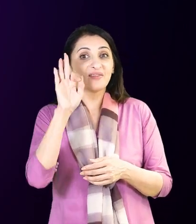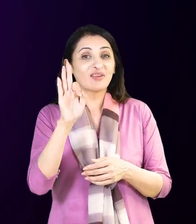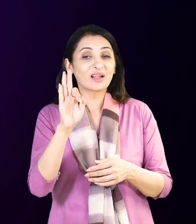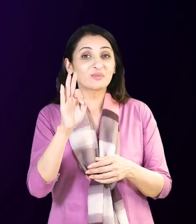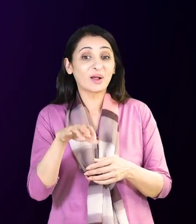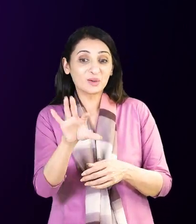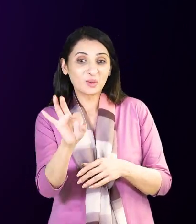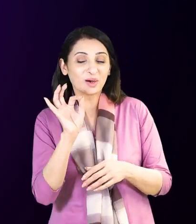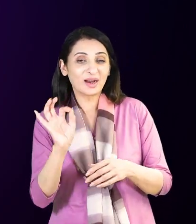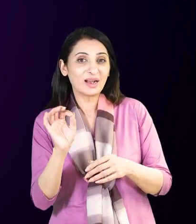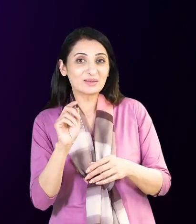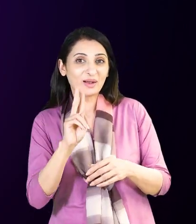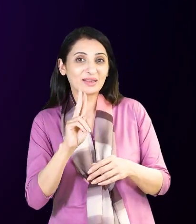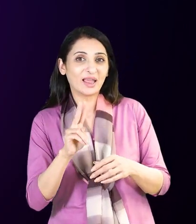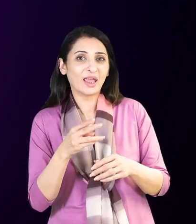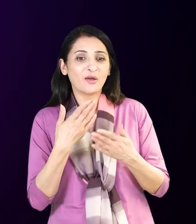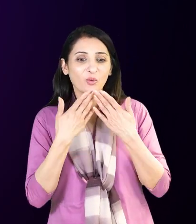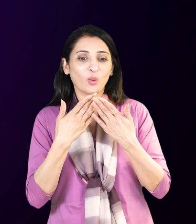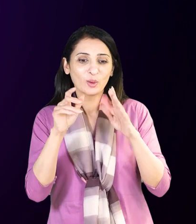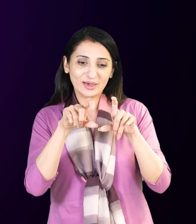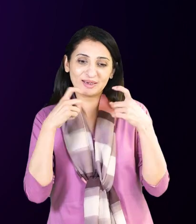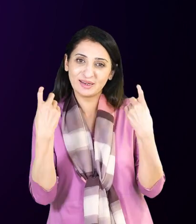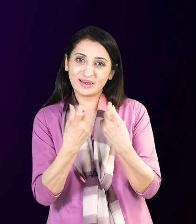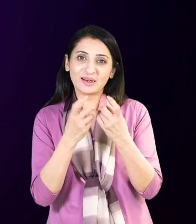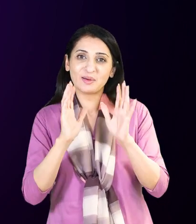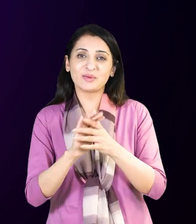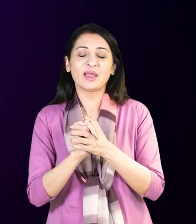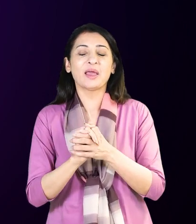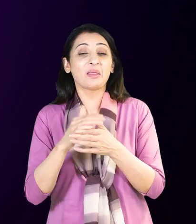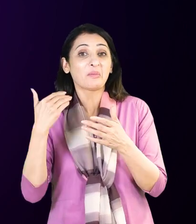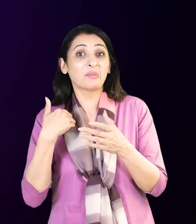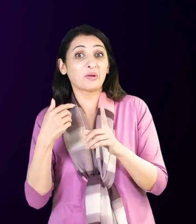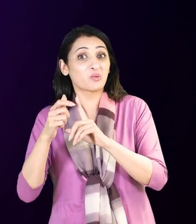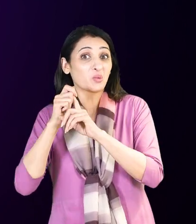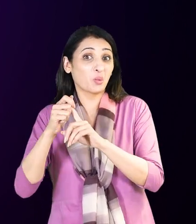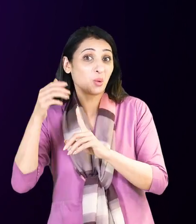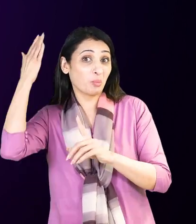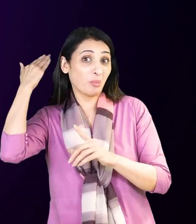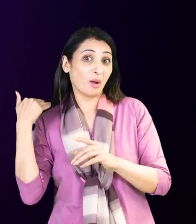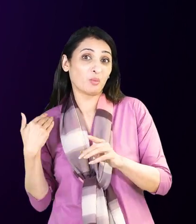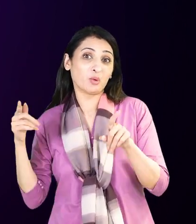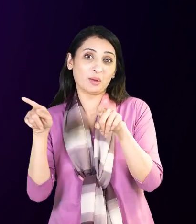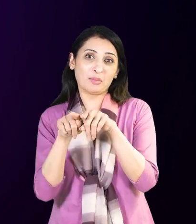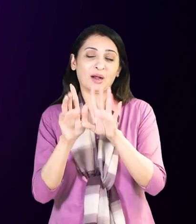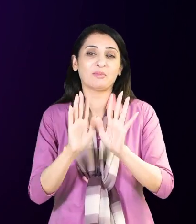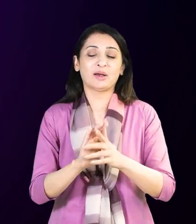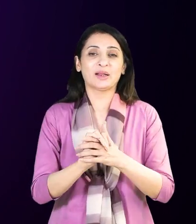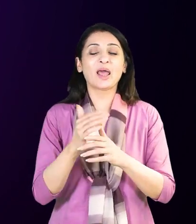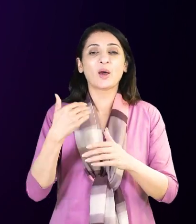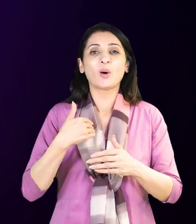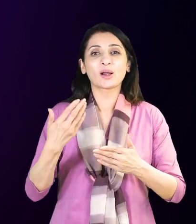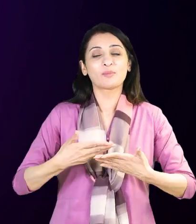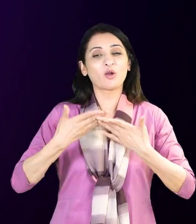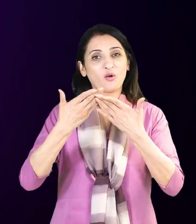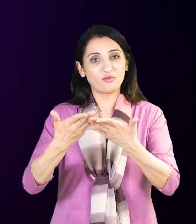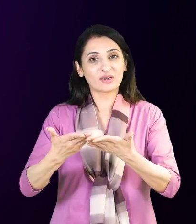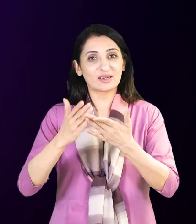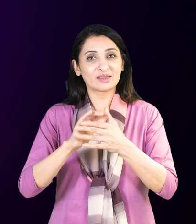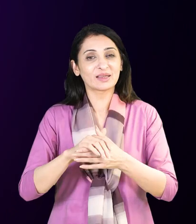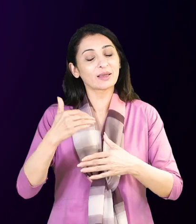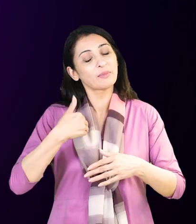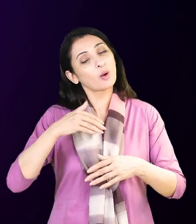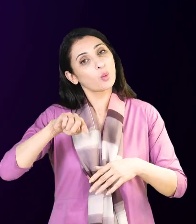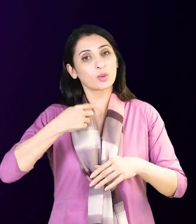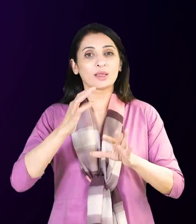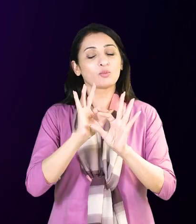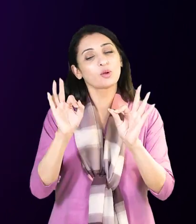रहा है, क्योंकि that has been my sort of like let's say the backbone I would say. So we are offering that जो कि